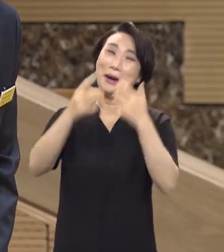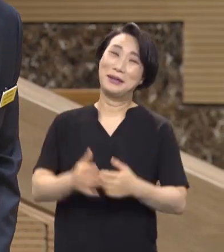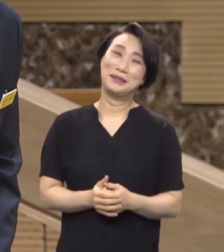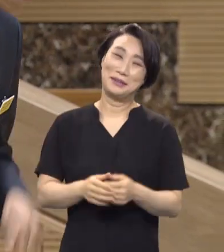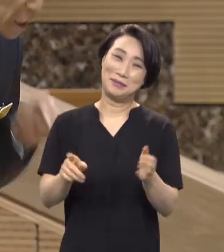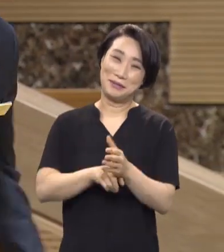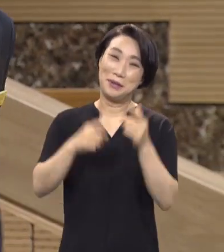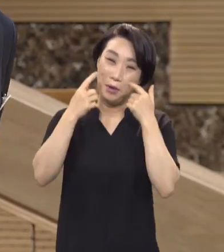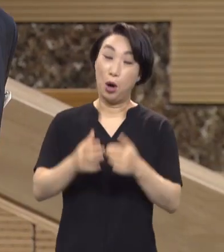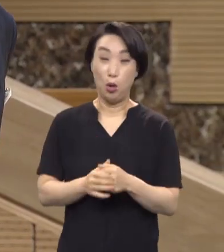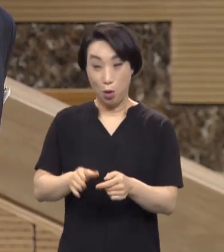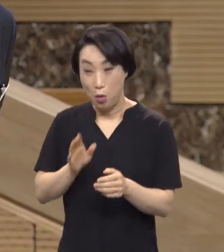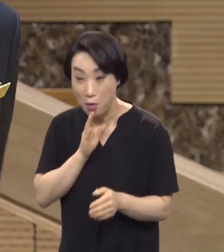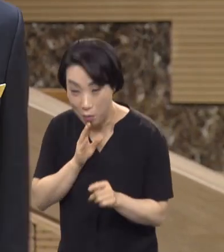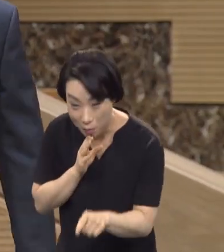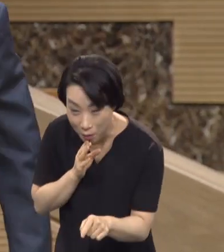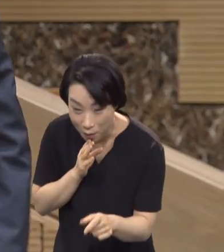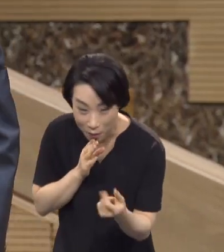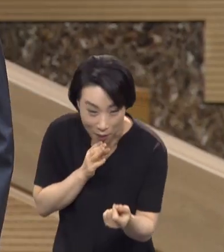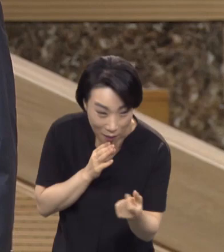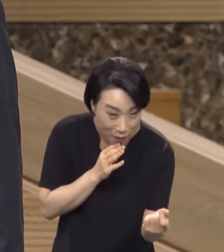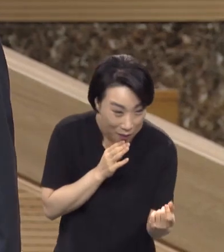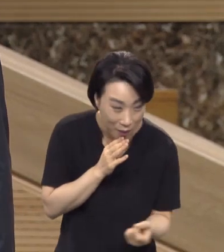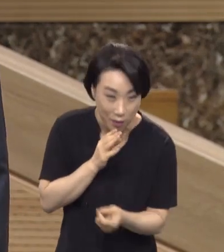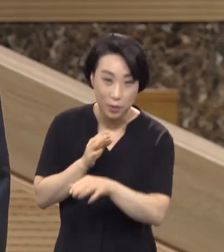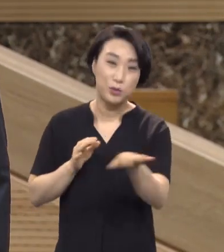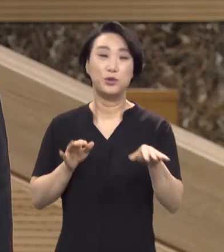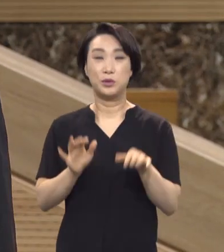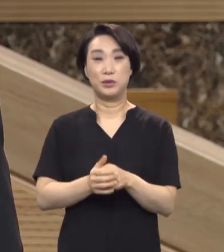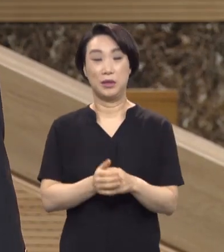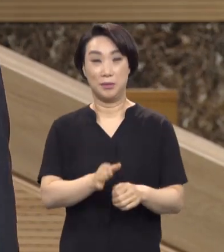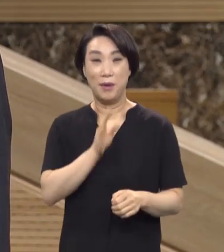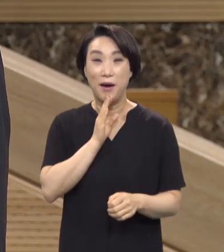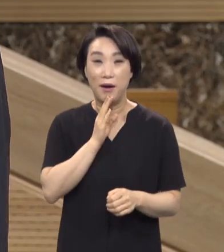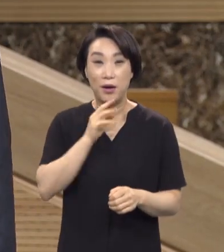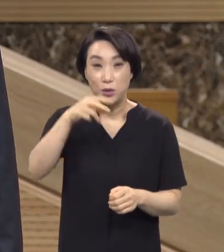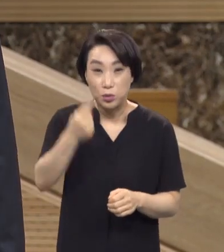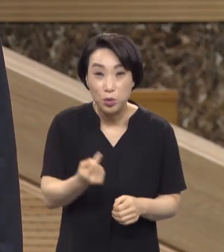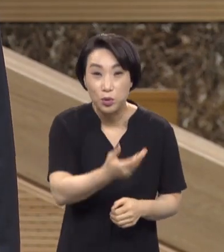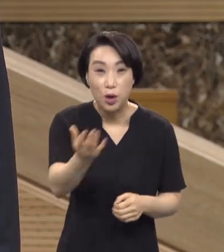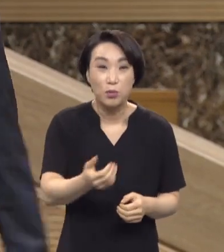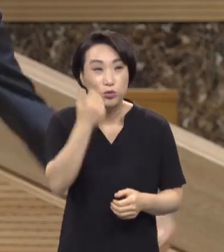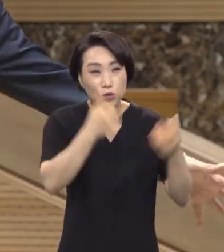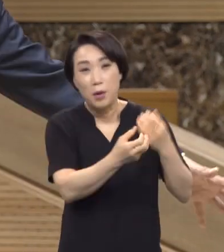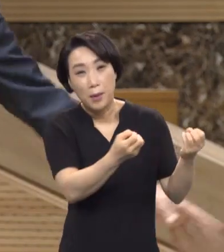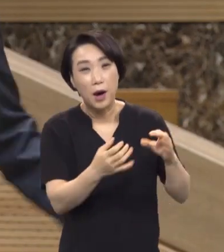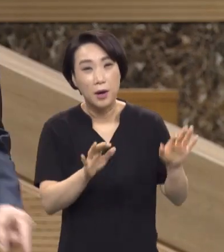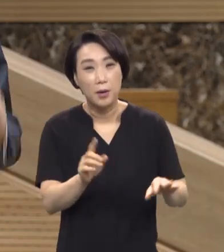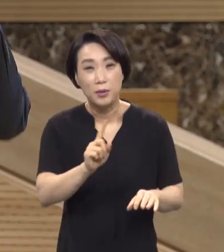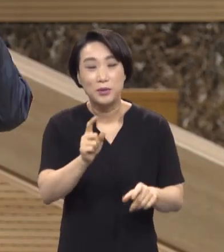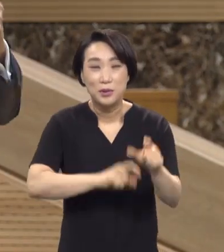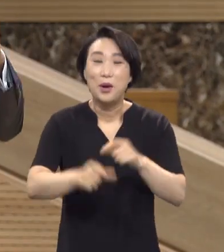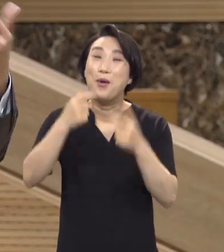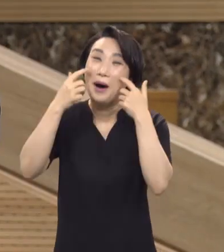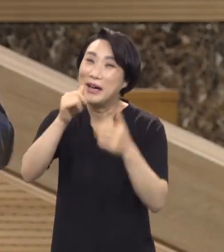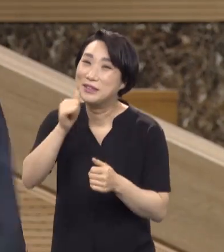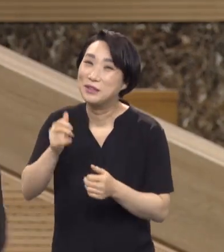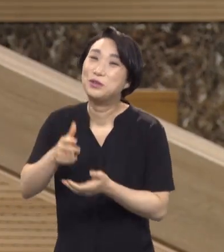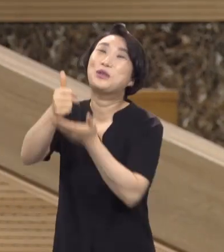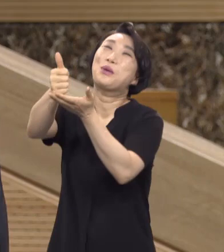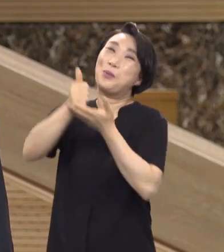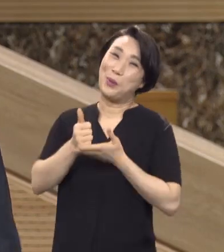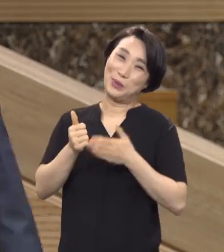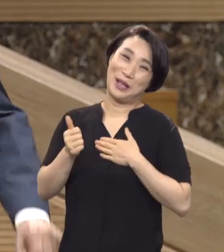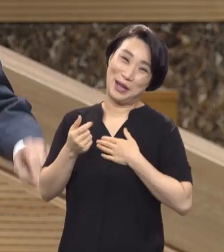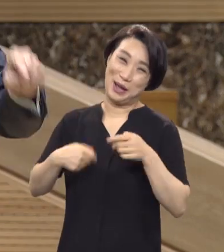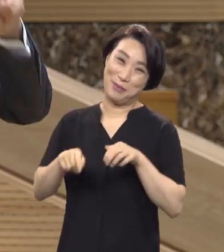믿음이 사실이구나. 그런데 우리는 사실이구나 해도 누가 말하기도 더 사실은 주님이 내 안에 계신